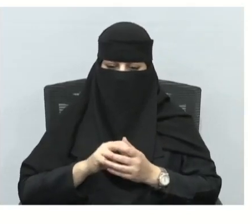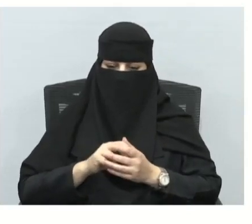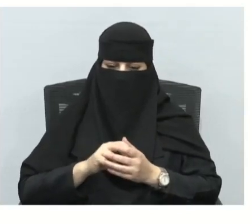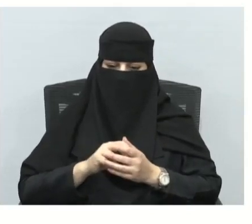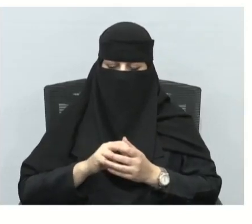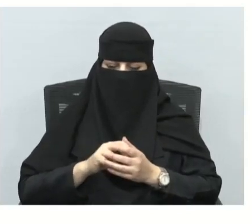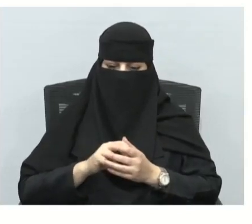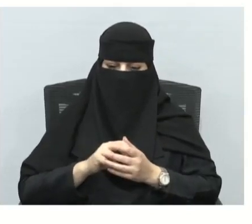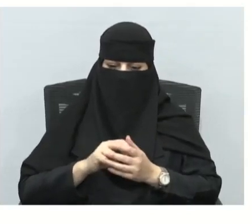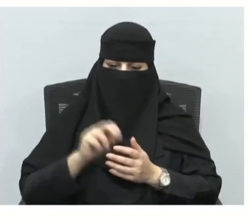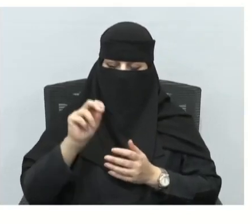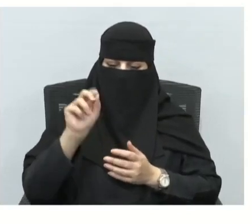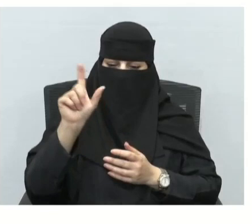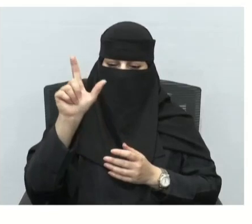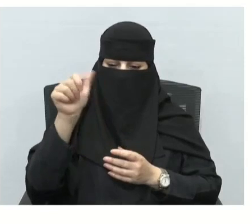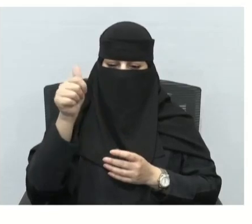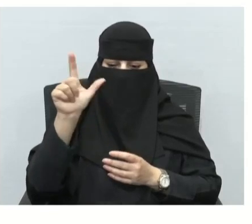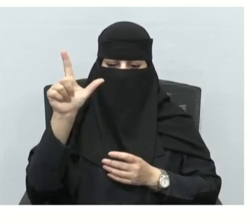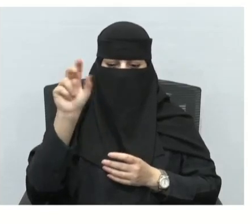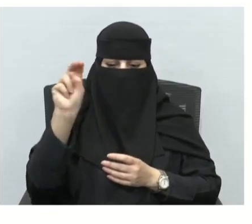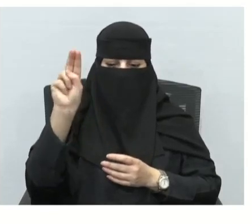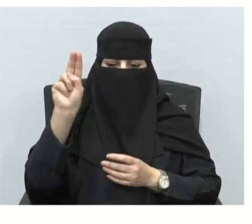الكلمات قالت